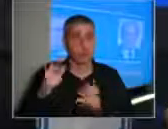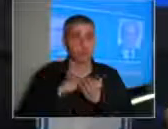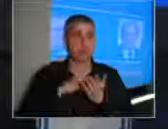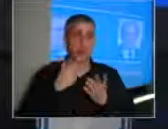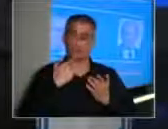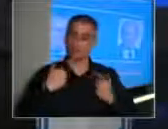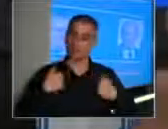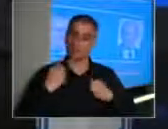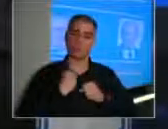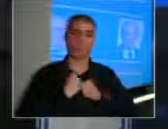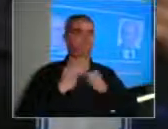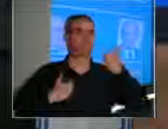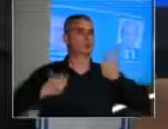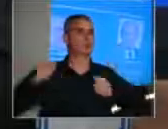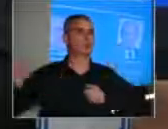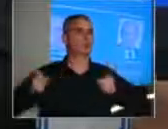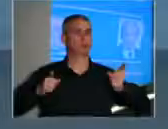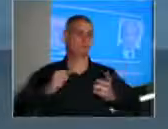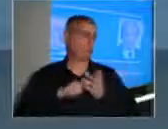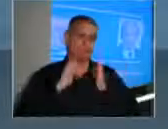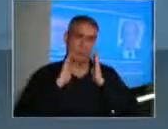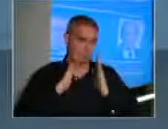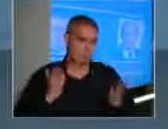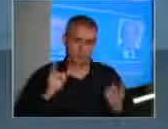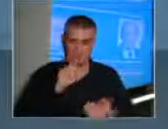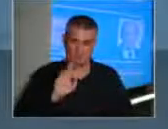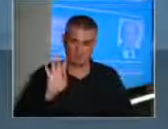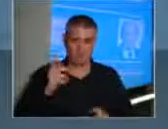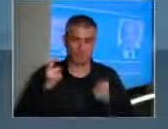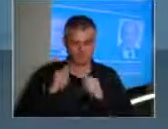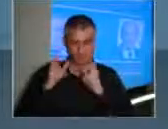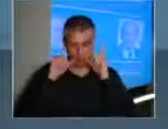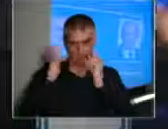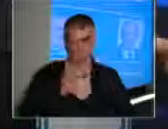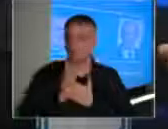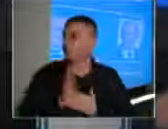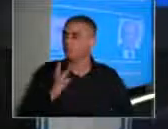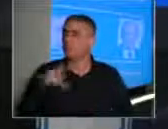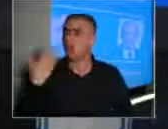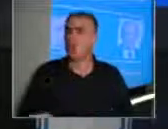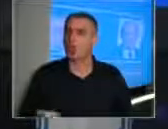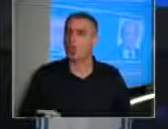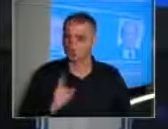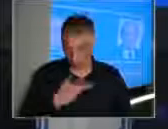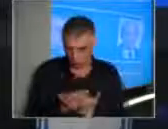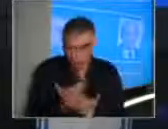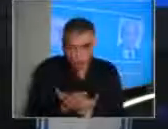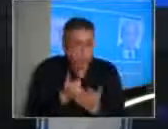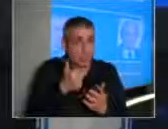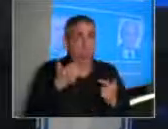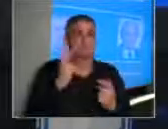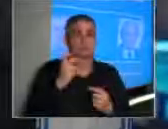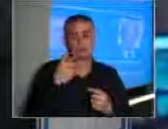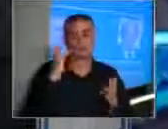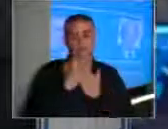אומר, אני עושה מכרז בין שתי אופציות. בסדר, כי לא מאמינים. יכול להיות שנתניהו סגור איתו. מה זה יכול להיות? יש לך פחות. ערוץ 20 פרסמו אתמול